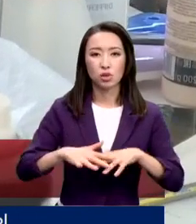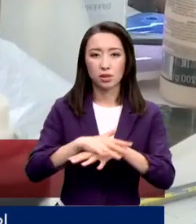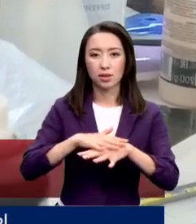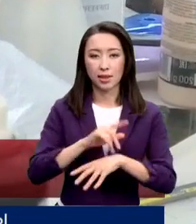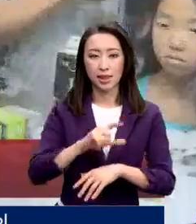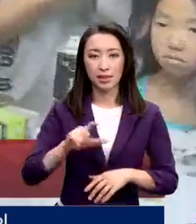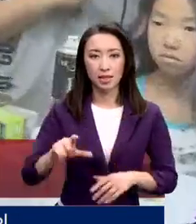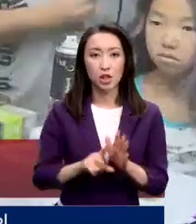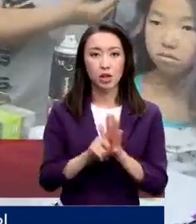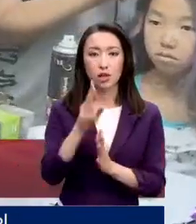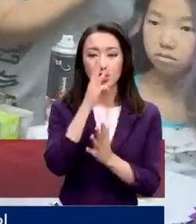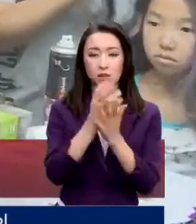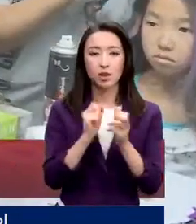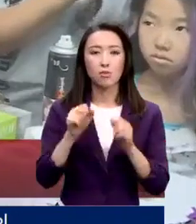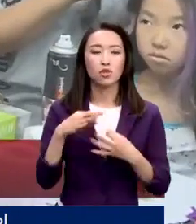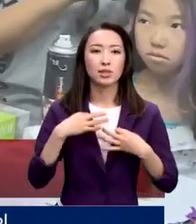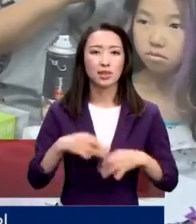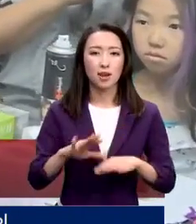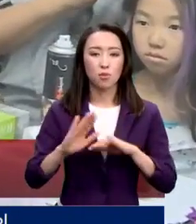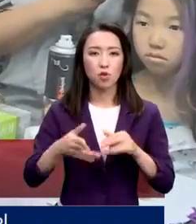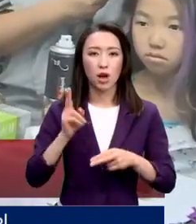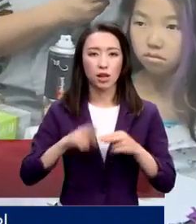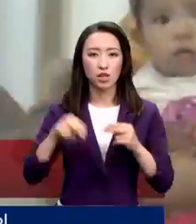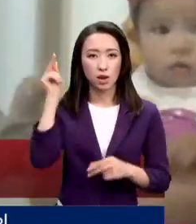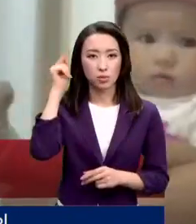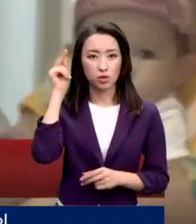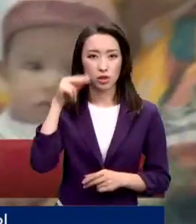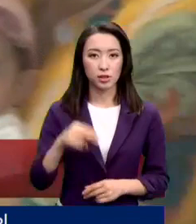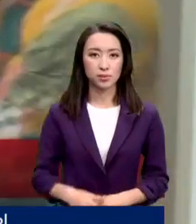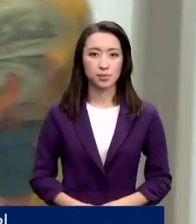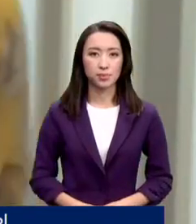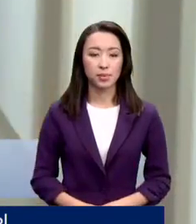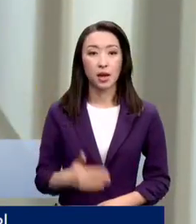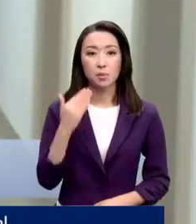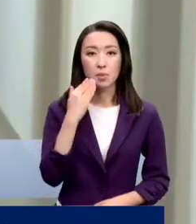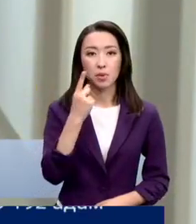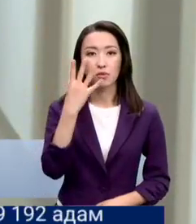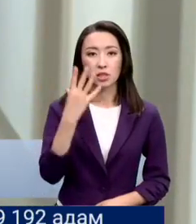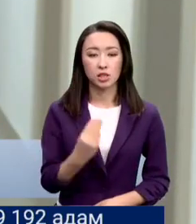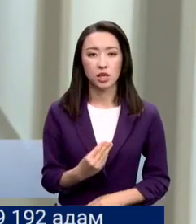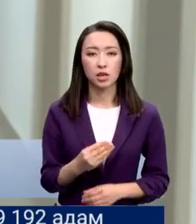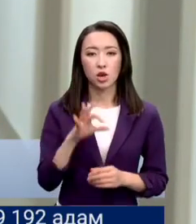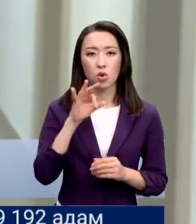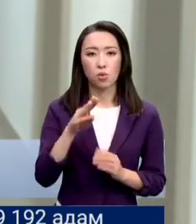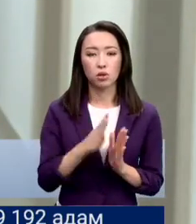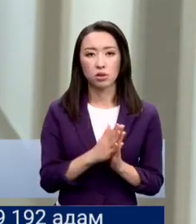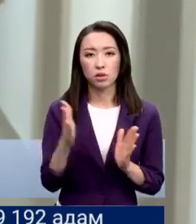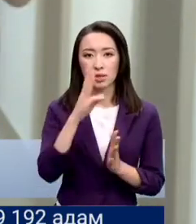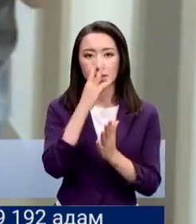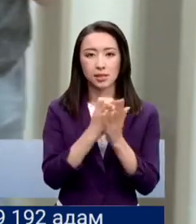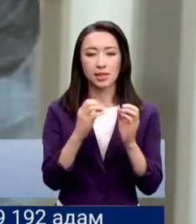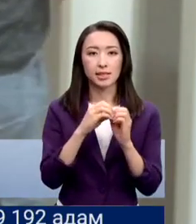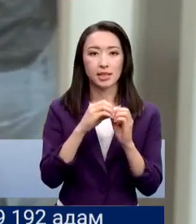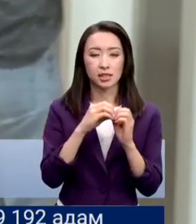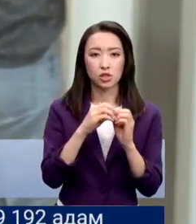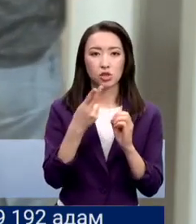Начать зарабатывать можно сразу после окончания обучения. Минимум в день вы можете зарабатывать от 10